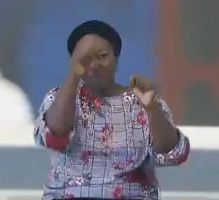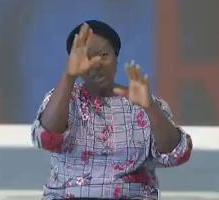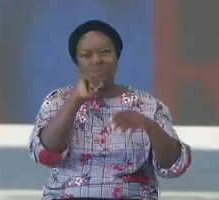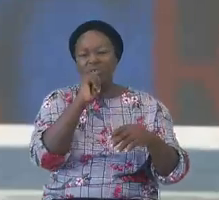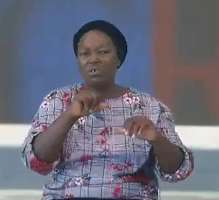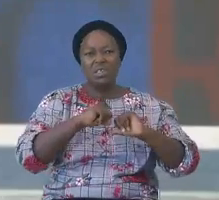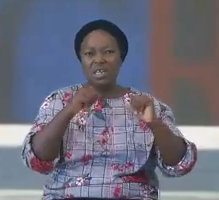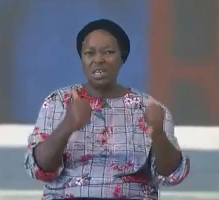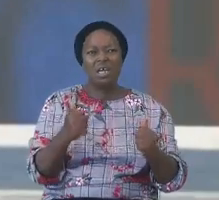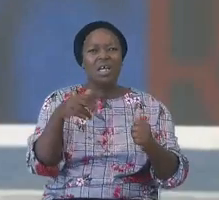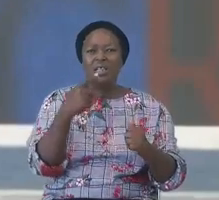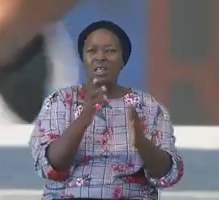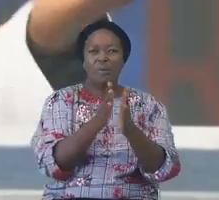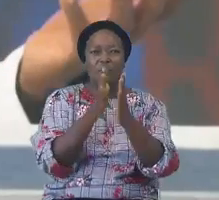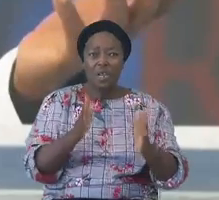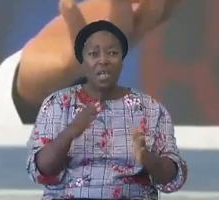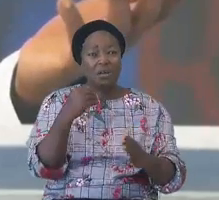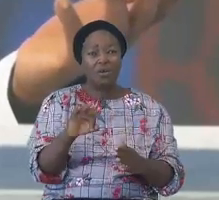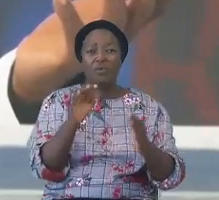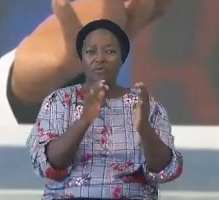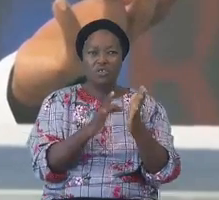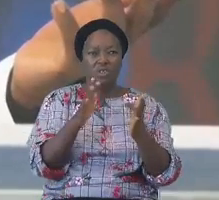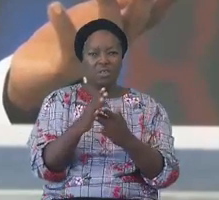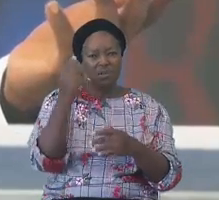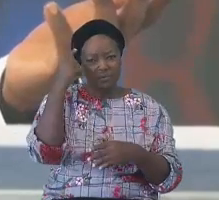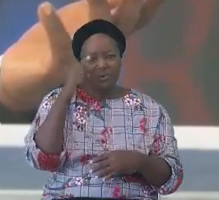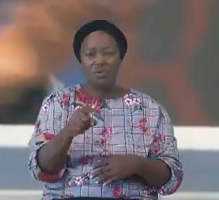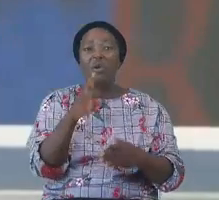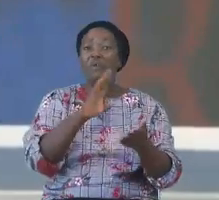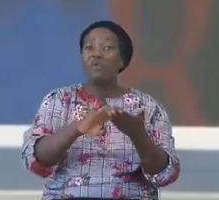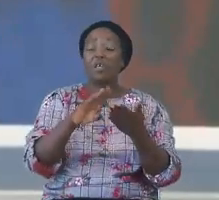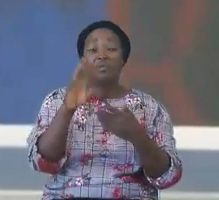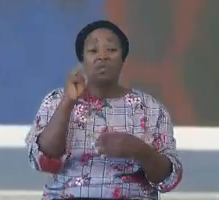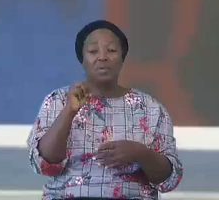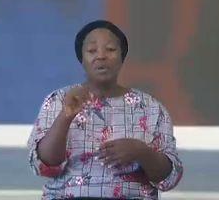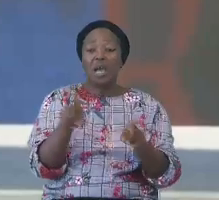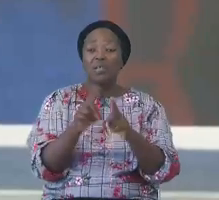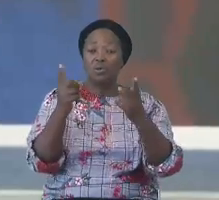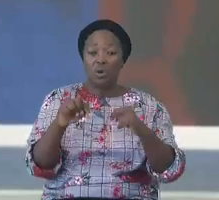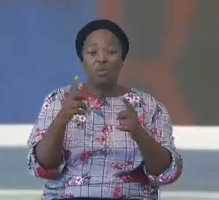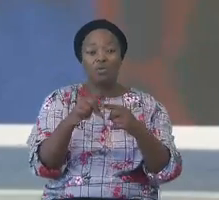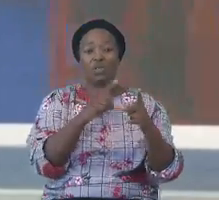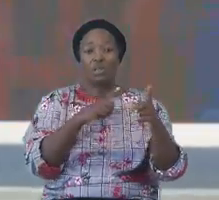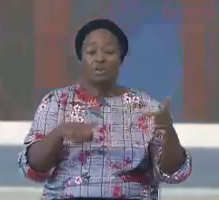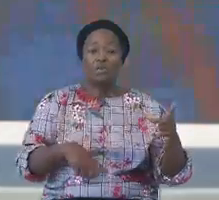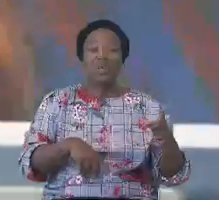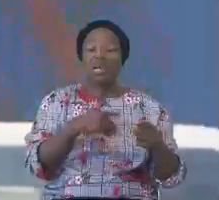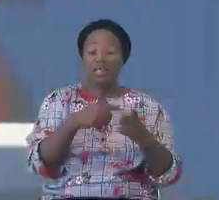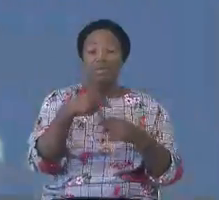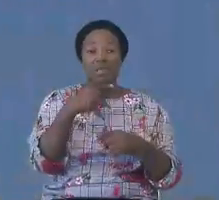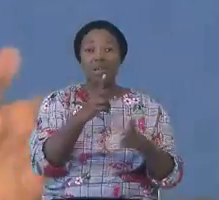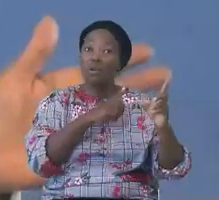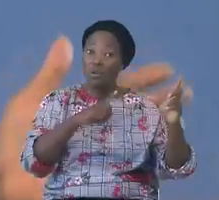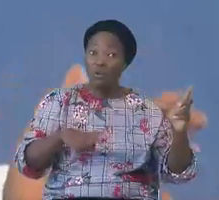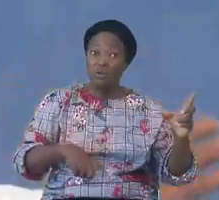mépriser. Le Père ne va pas rejeter. Le Père ne va pas priver la prière de Jésus-Christ pour